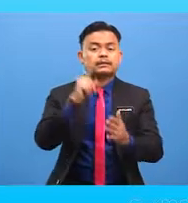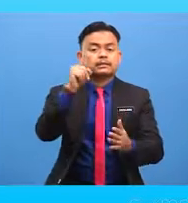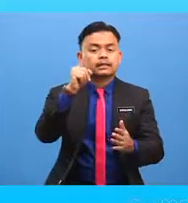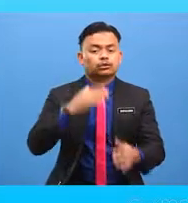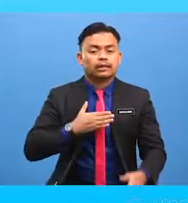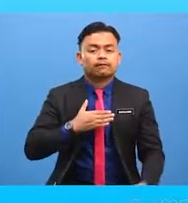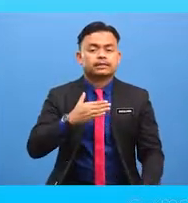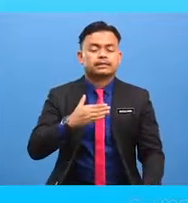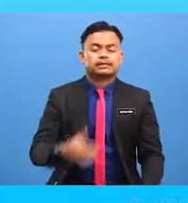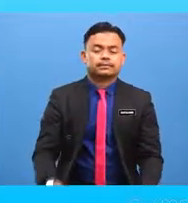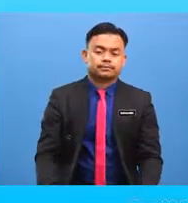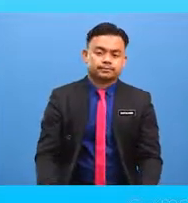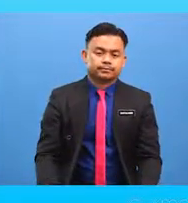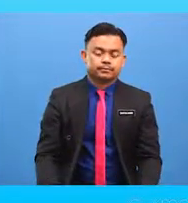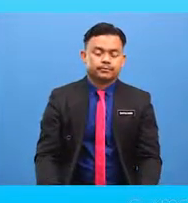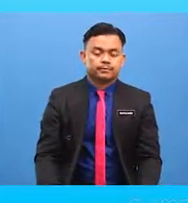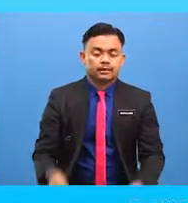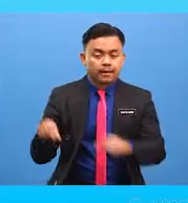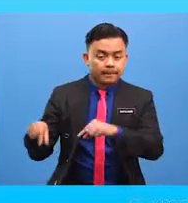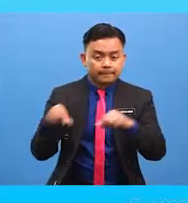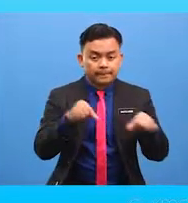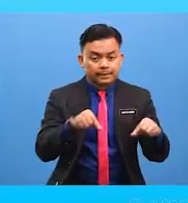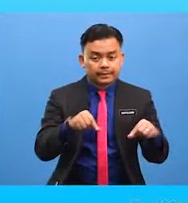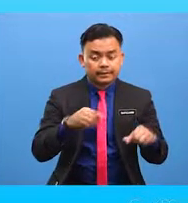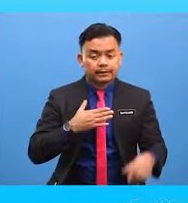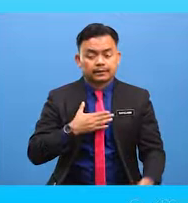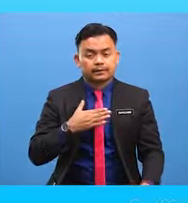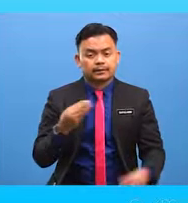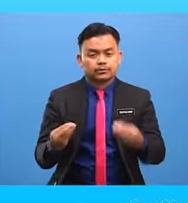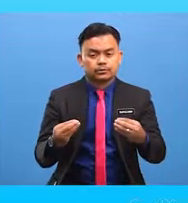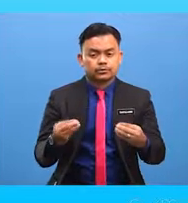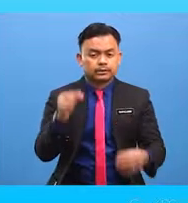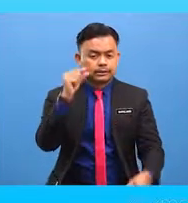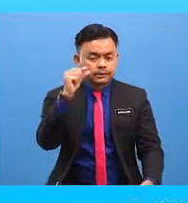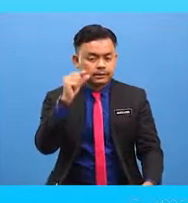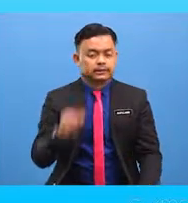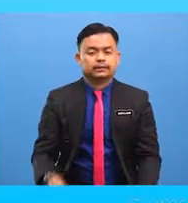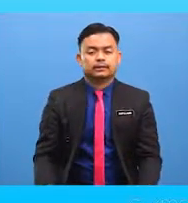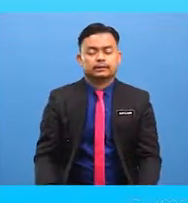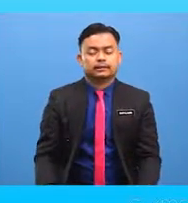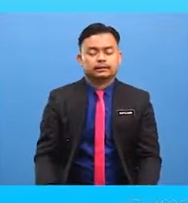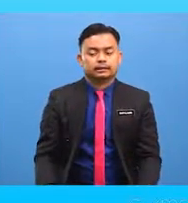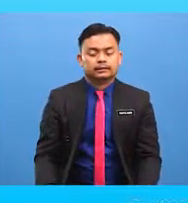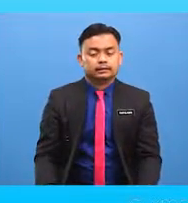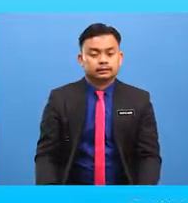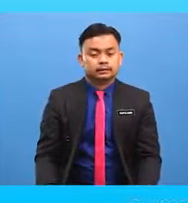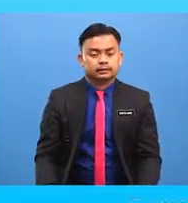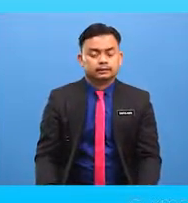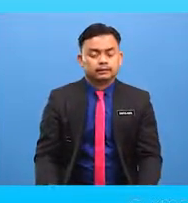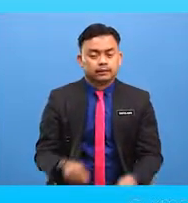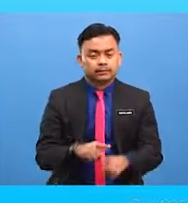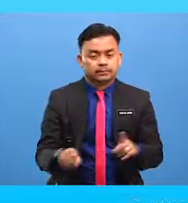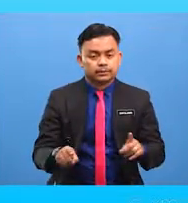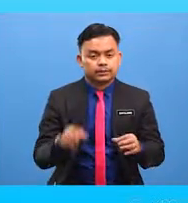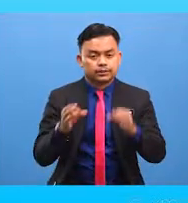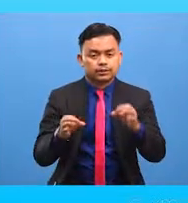pernafasan. Pergerakan dada kamu mungkin tidak ketara. Kecuali jika kamu memaksa